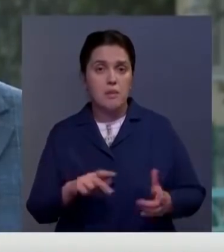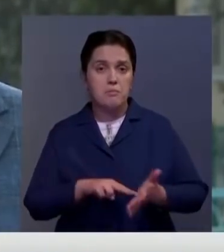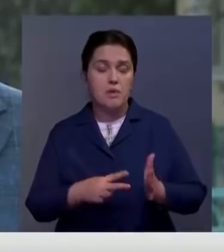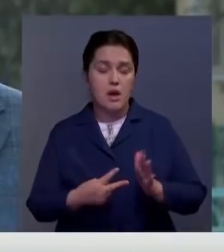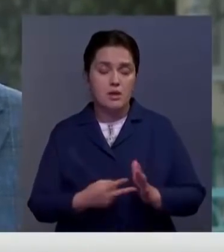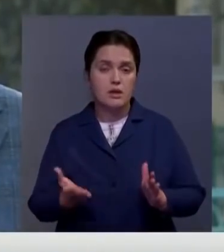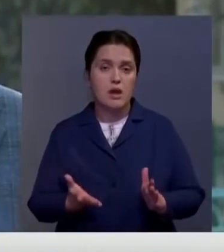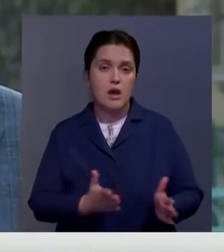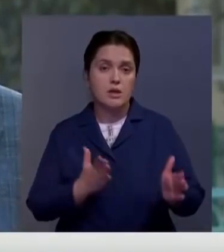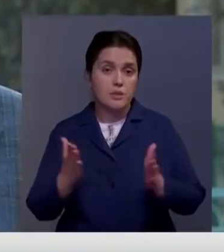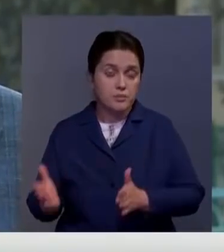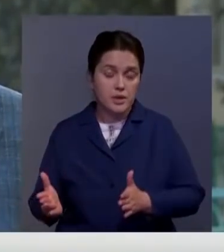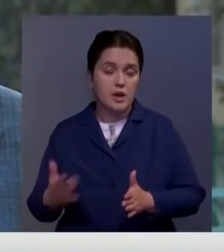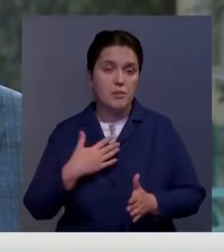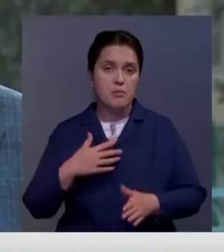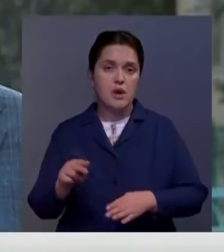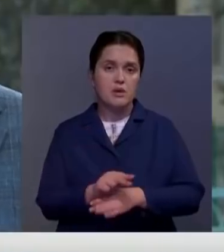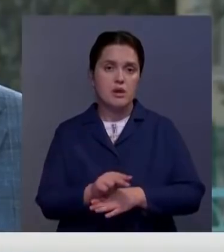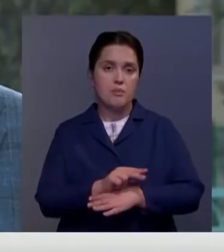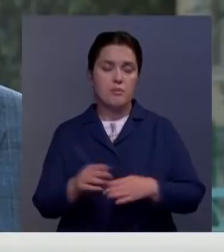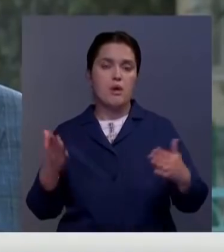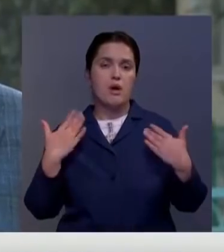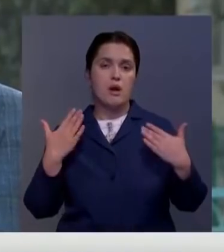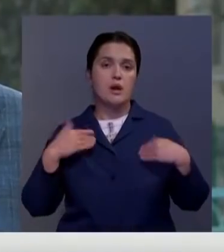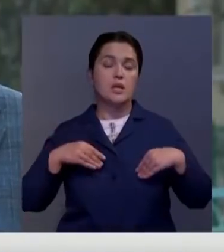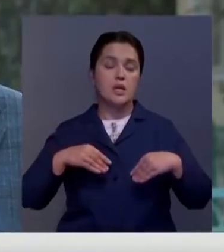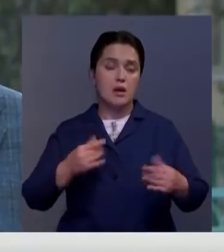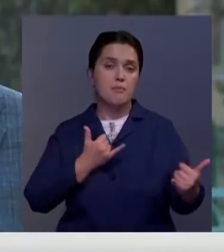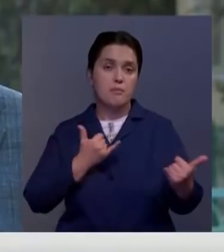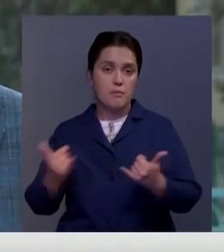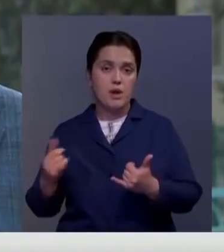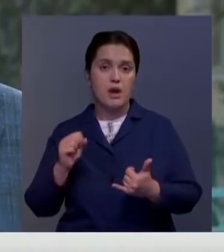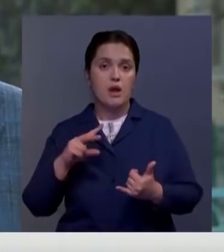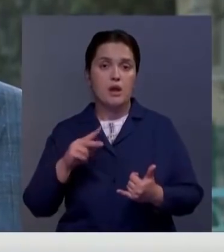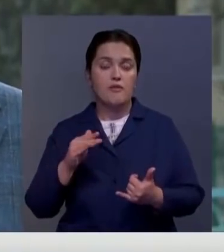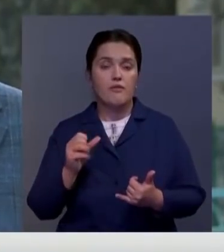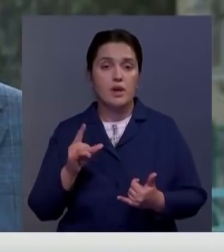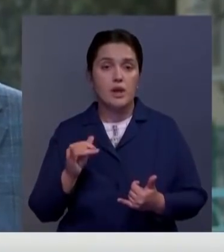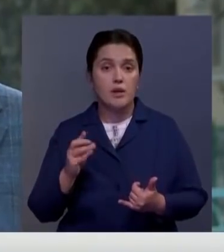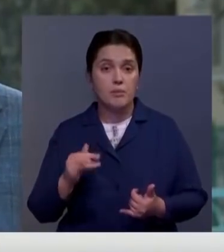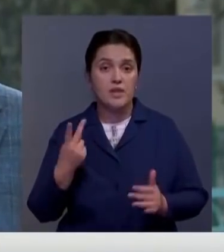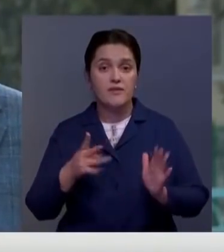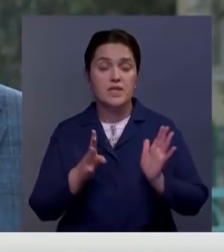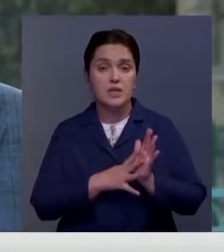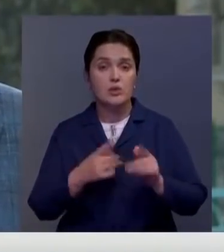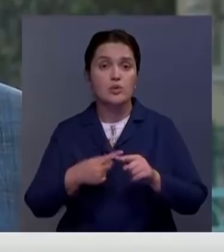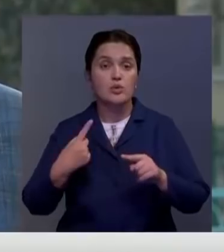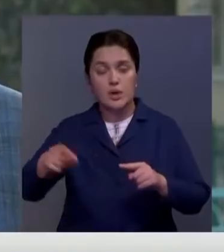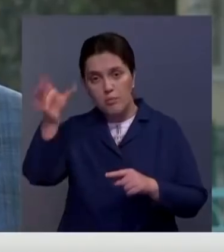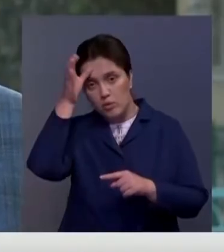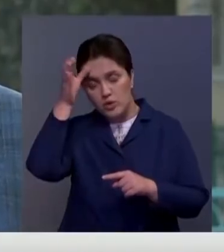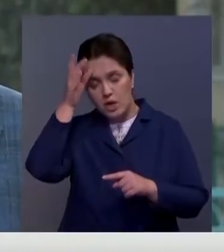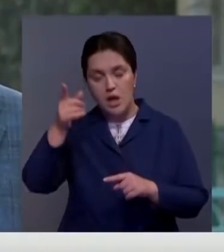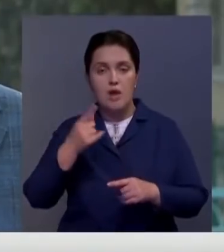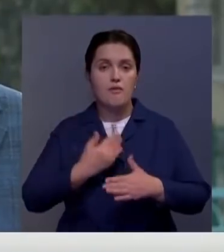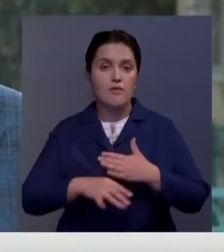отменить. Вместо этого мы решили отремонтировать аллею, посвященную великому мыслителю и 29 другим ученым,